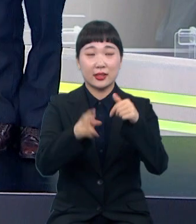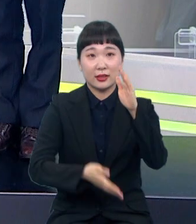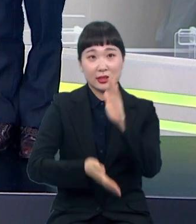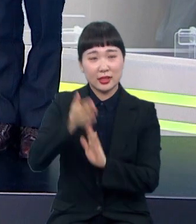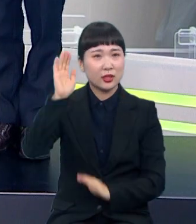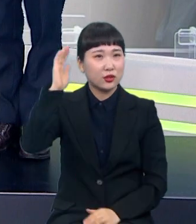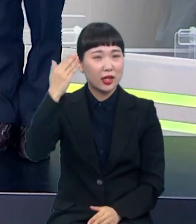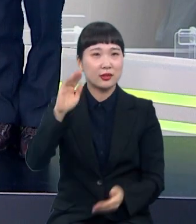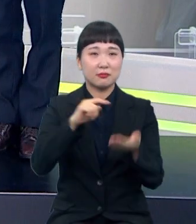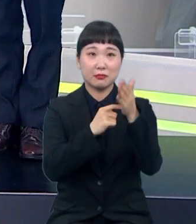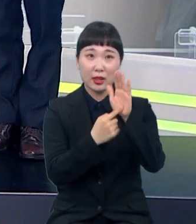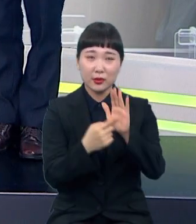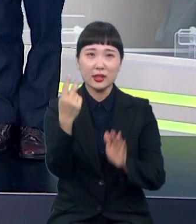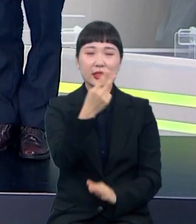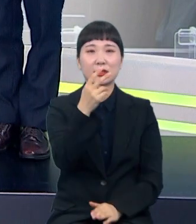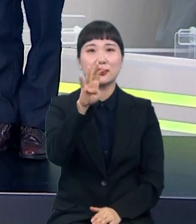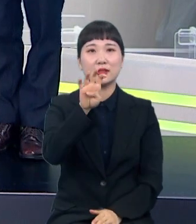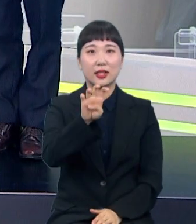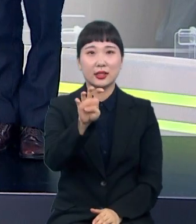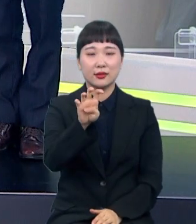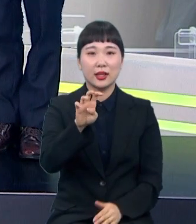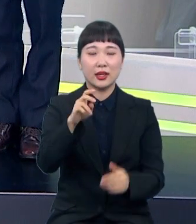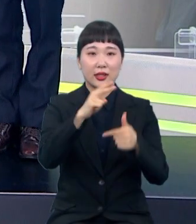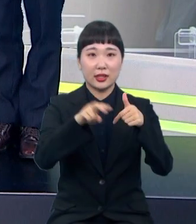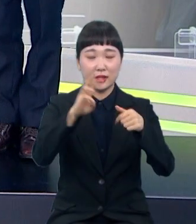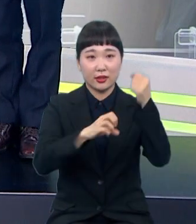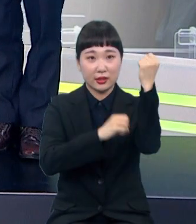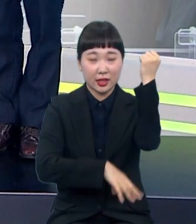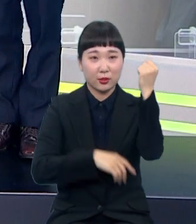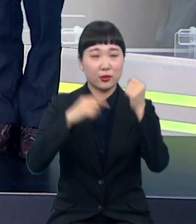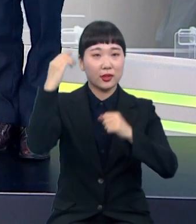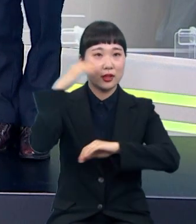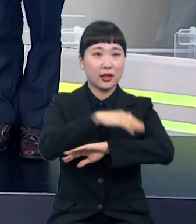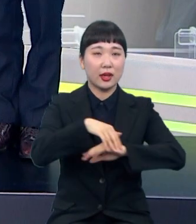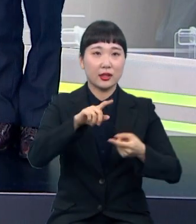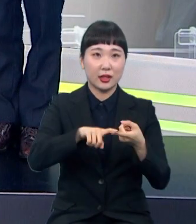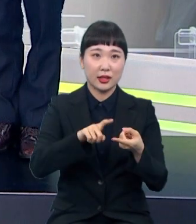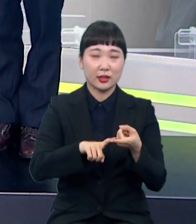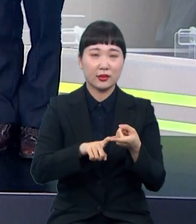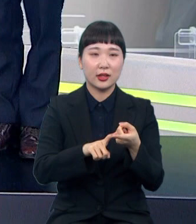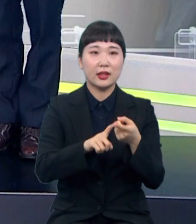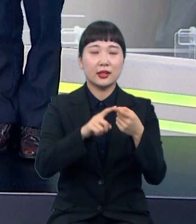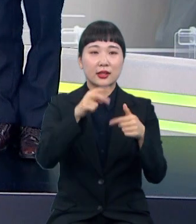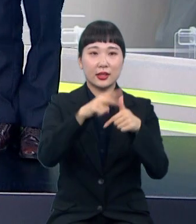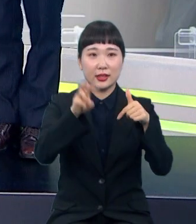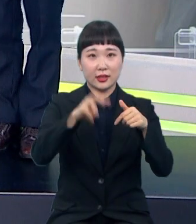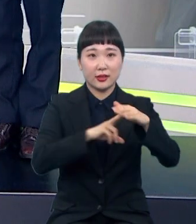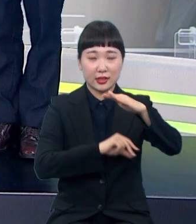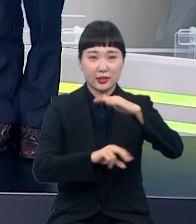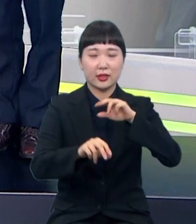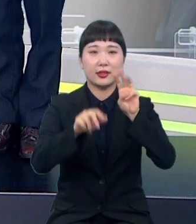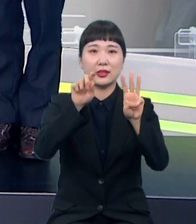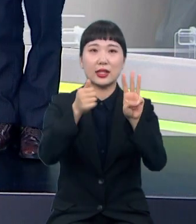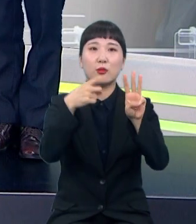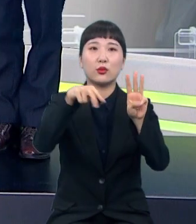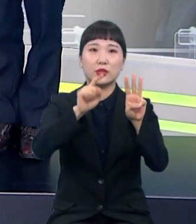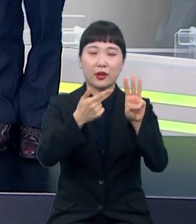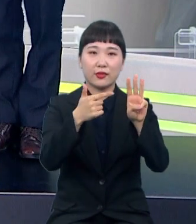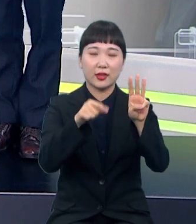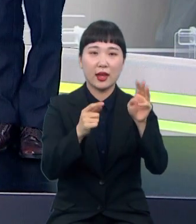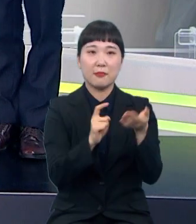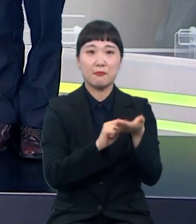최근 발표한 2040 인천 도시기본계획에 인천자철 3호선이 포함됐죠. 원도심에선 기대감이 높아지고